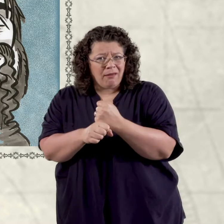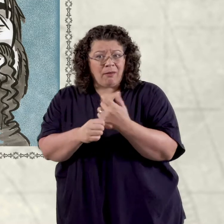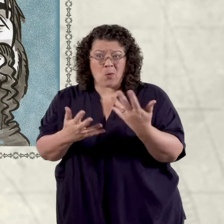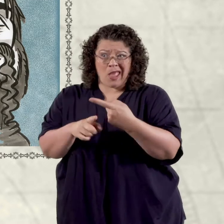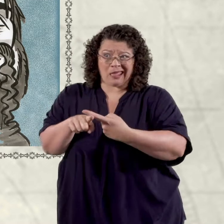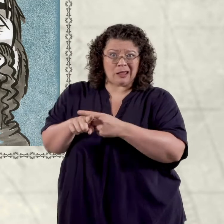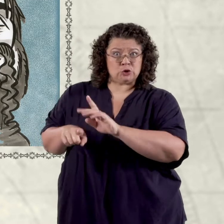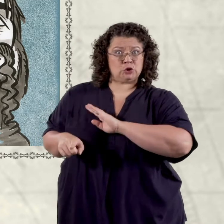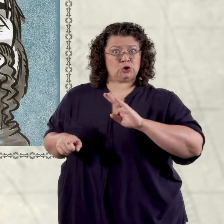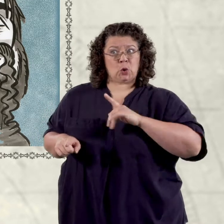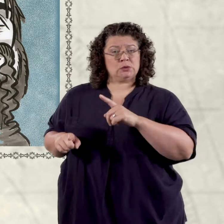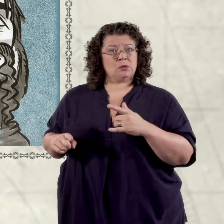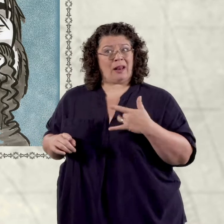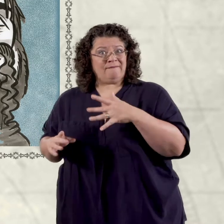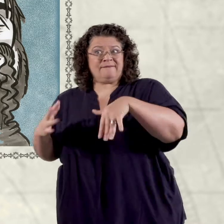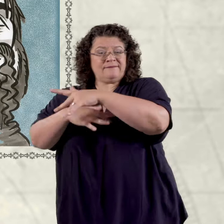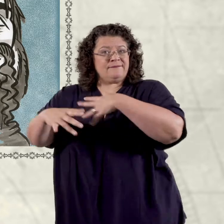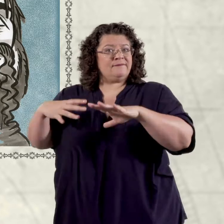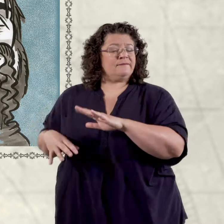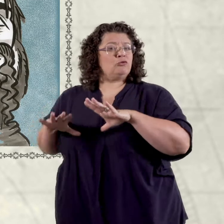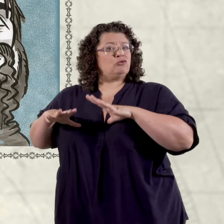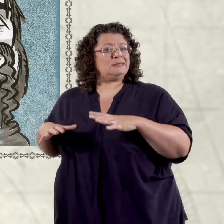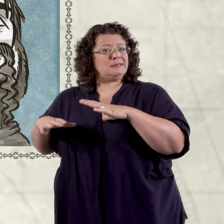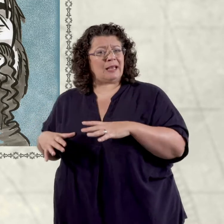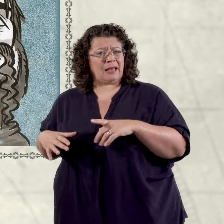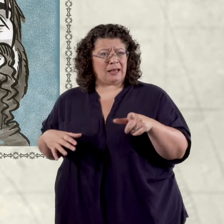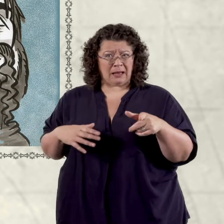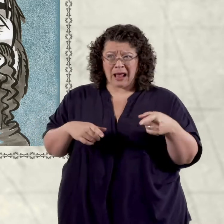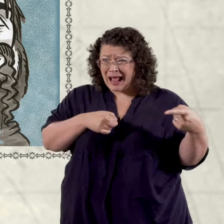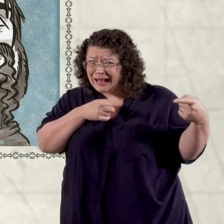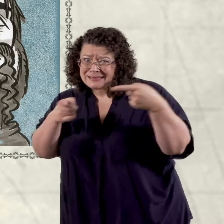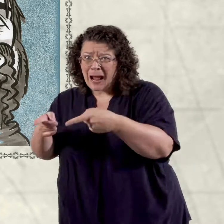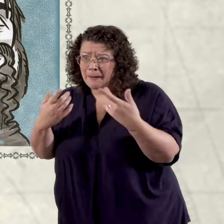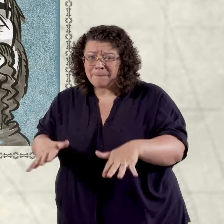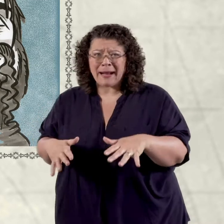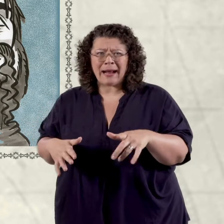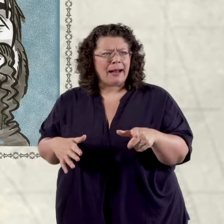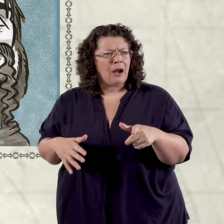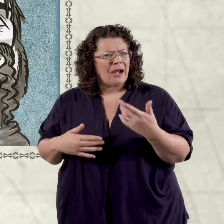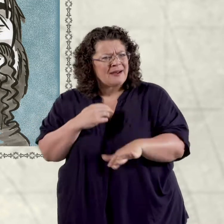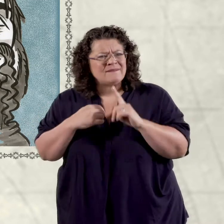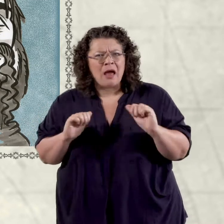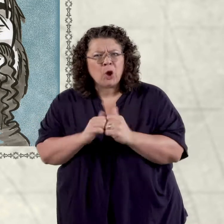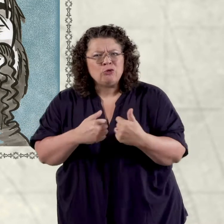gweithio ac yn byw. Roedd o wedi ymosod, ac roedd y gwrthryfel wedi